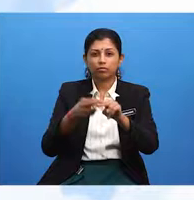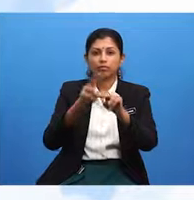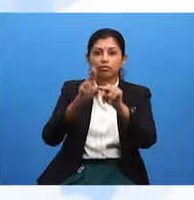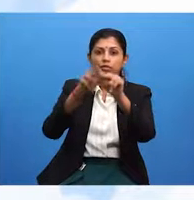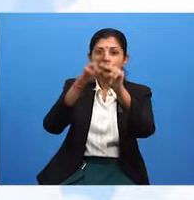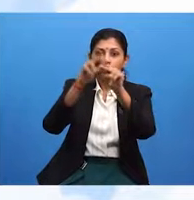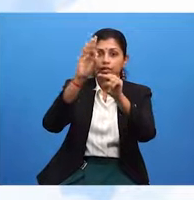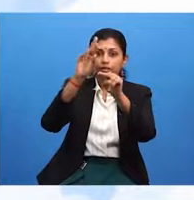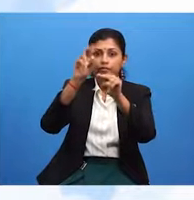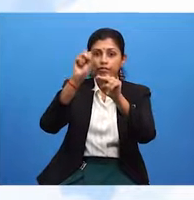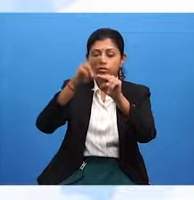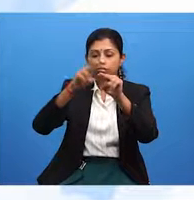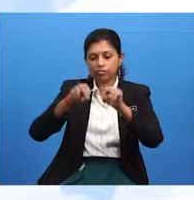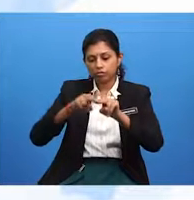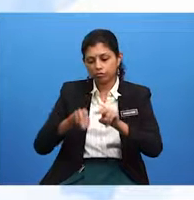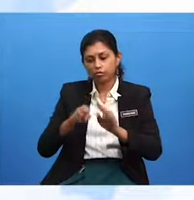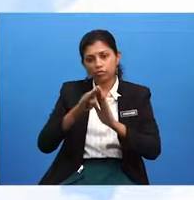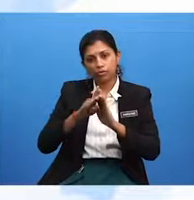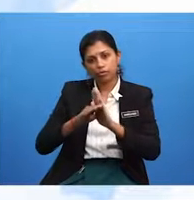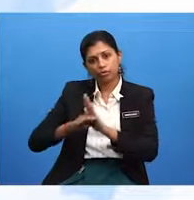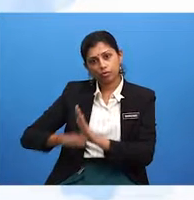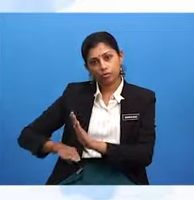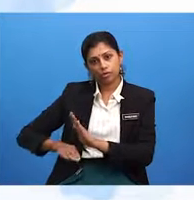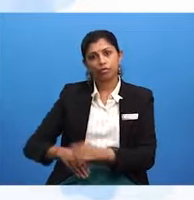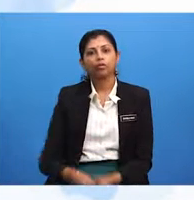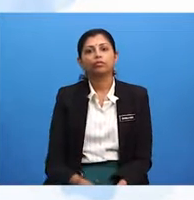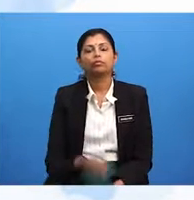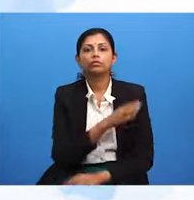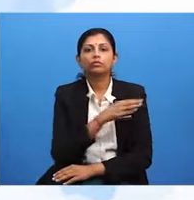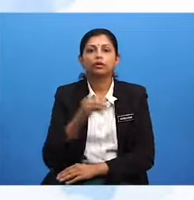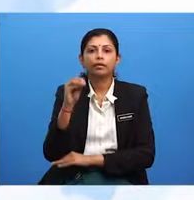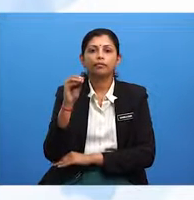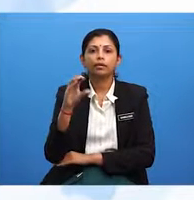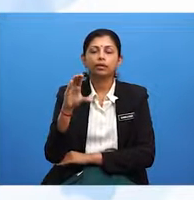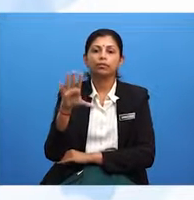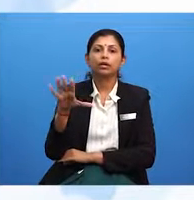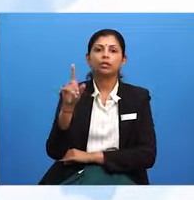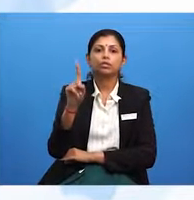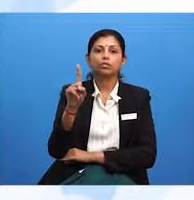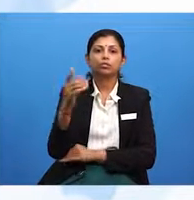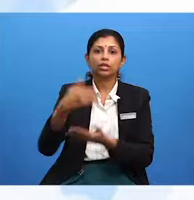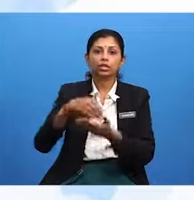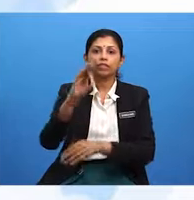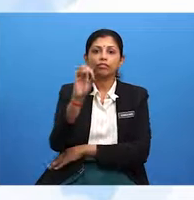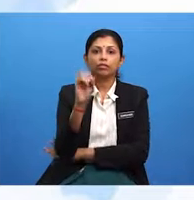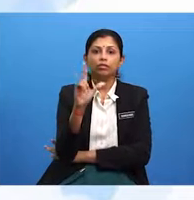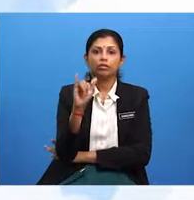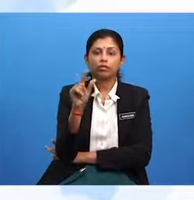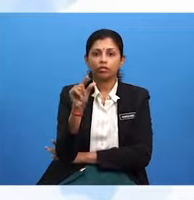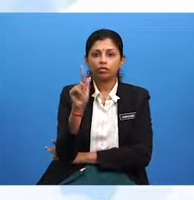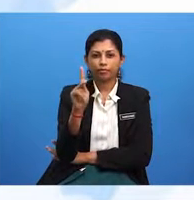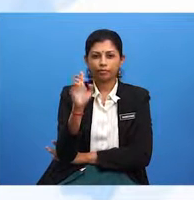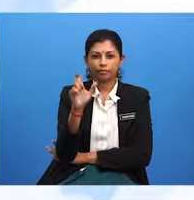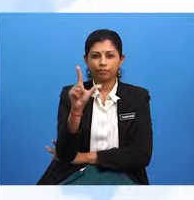meningkat, aras FSH juga akan menurun dan perkembangan satu lagi folikel